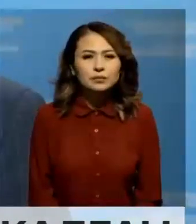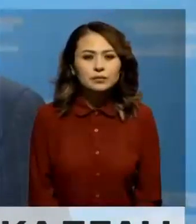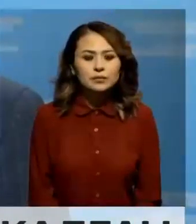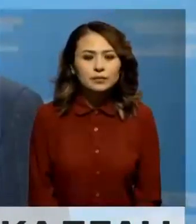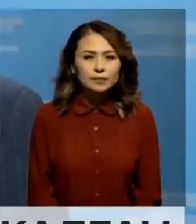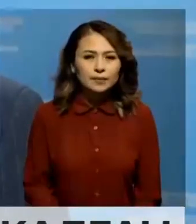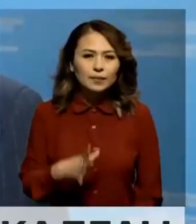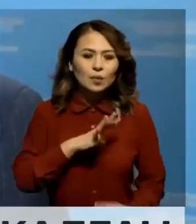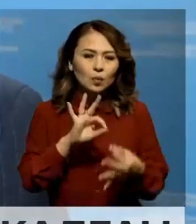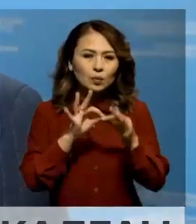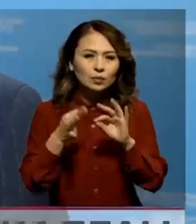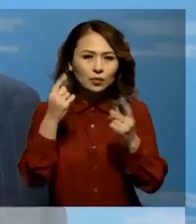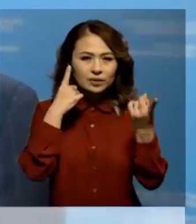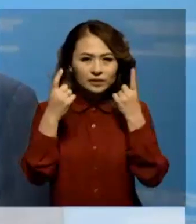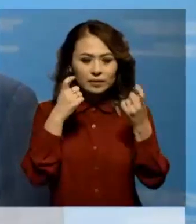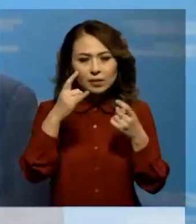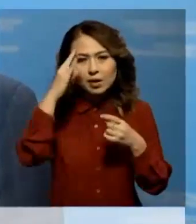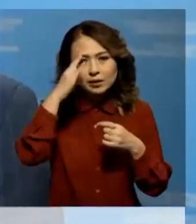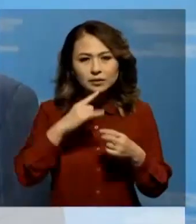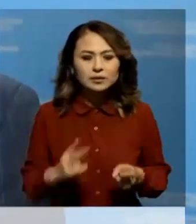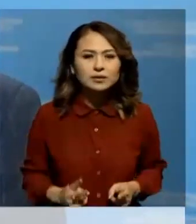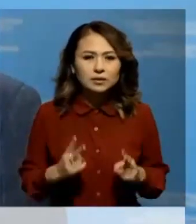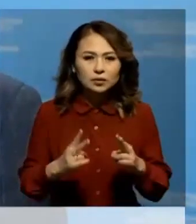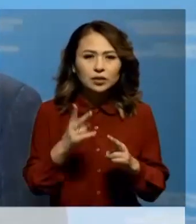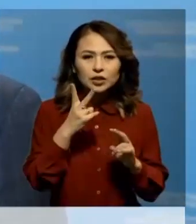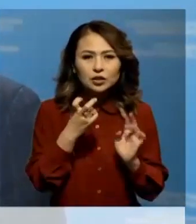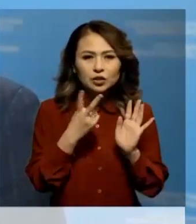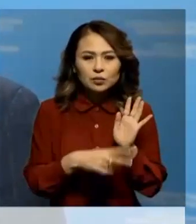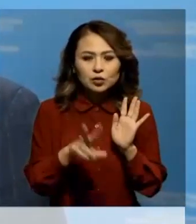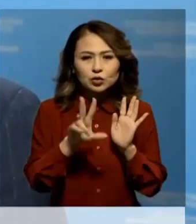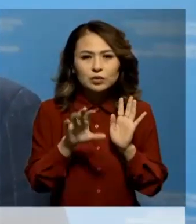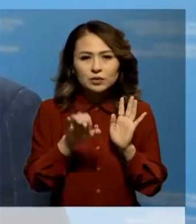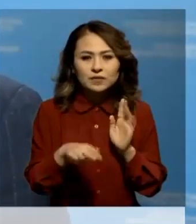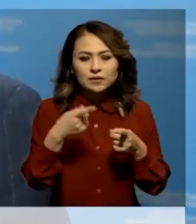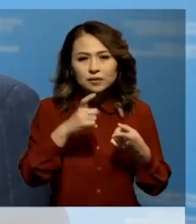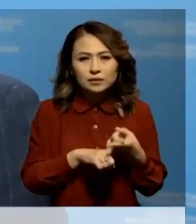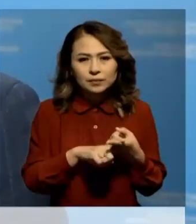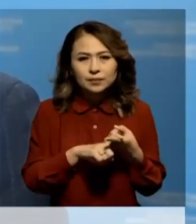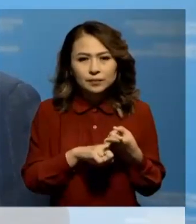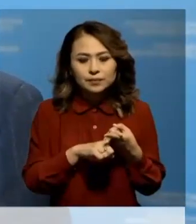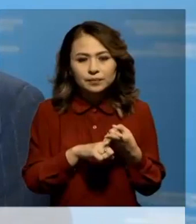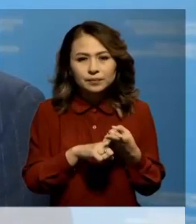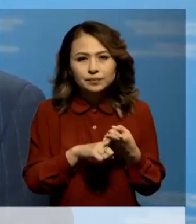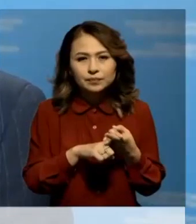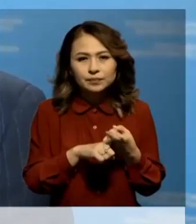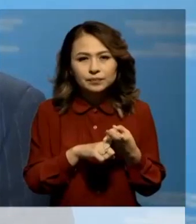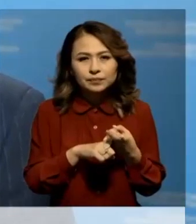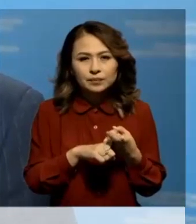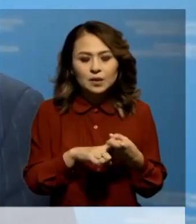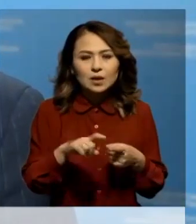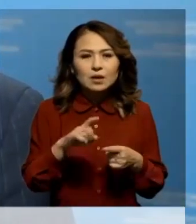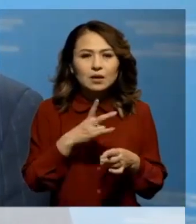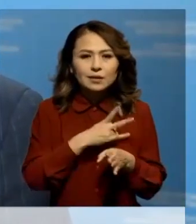Аталған дерек бойынша Қазақстан Республикасы Қылмыстық кодексінің 273-ші бабына сәйкес, яғни